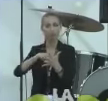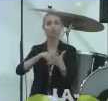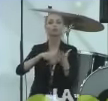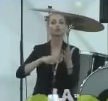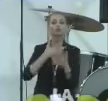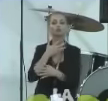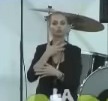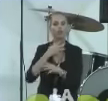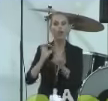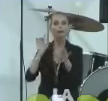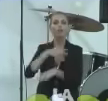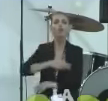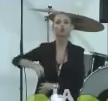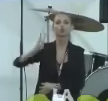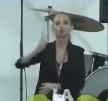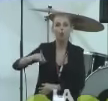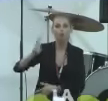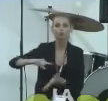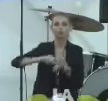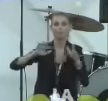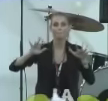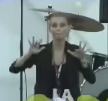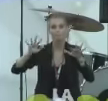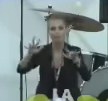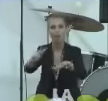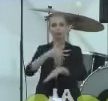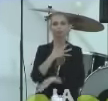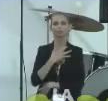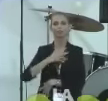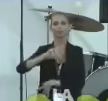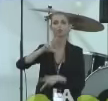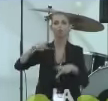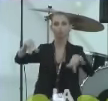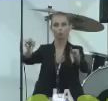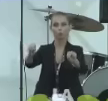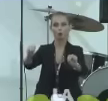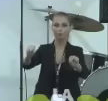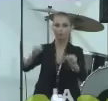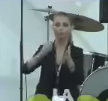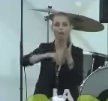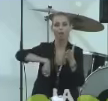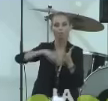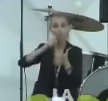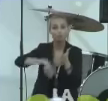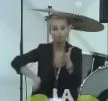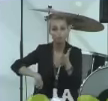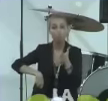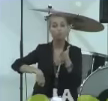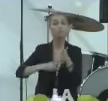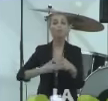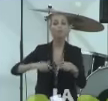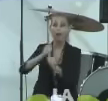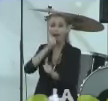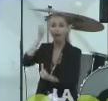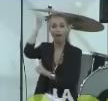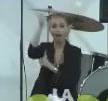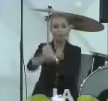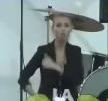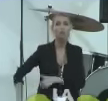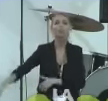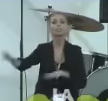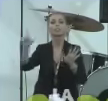ben 12 miliardi e 4 di nuove entrate. E poi dopo, l'anno successivo,